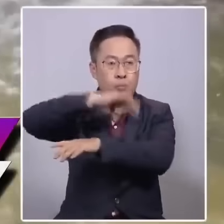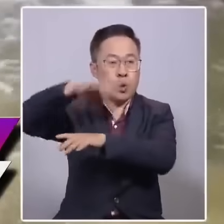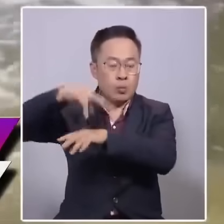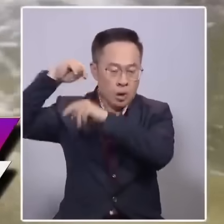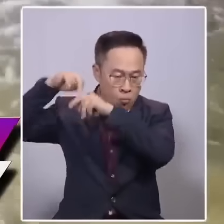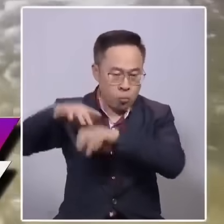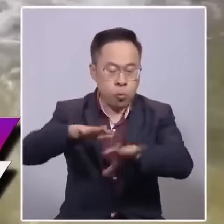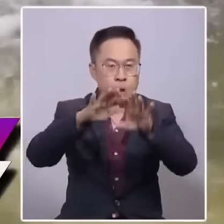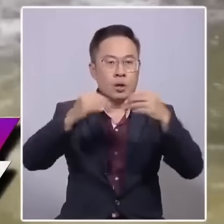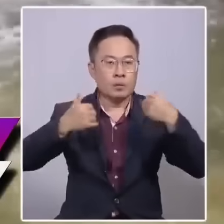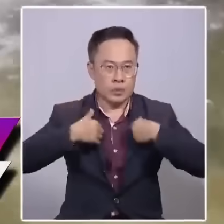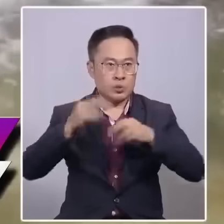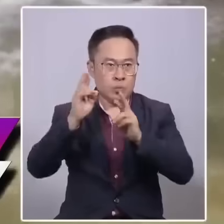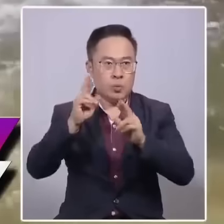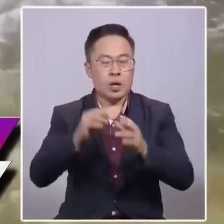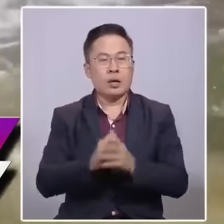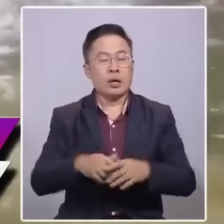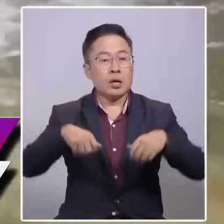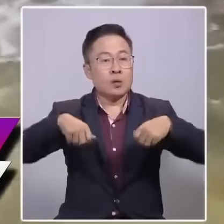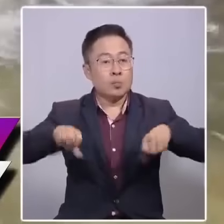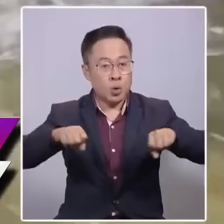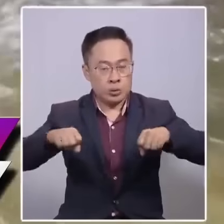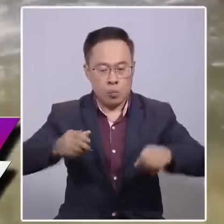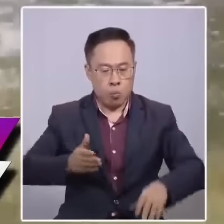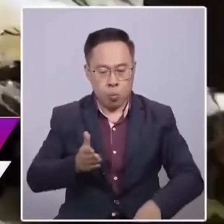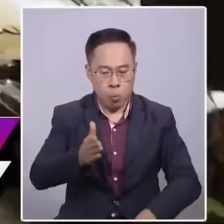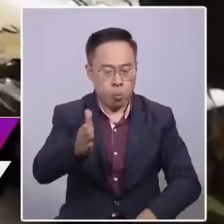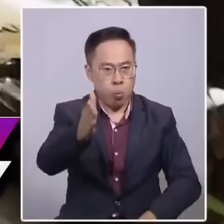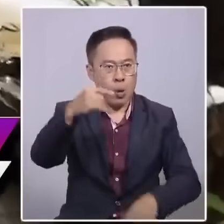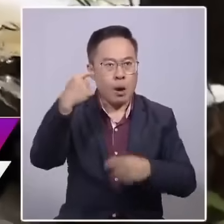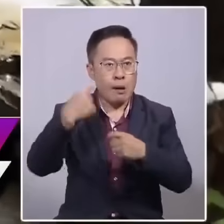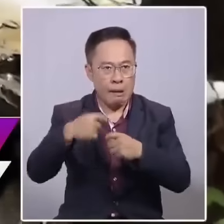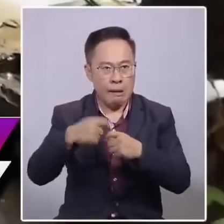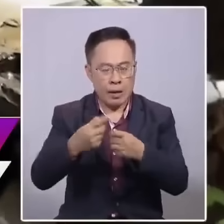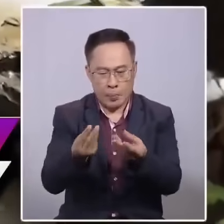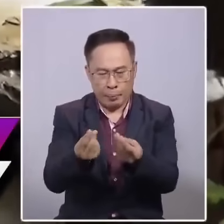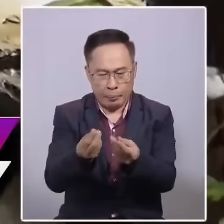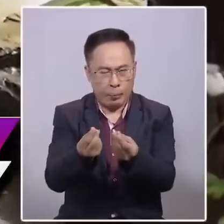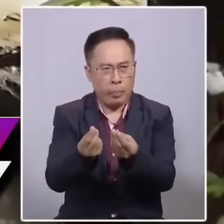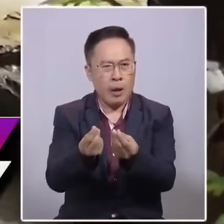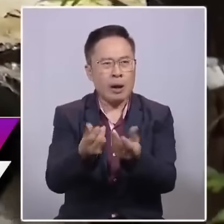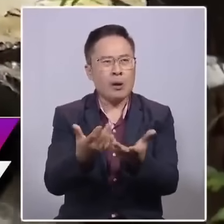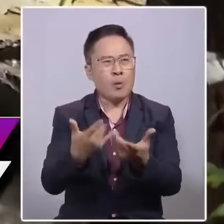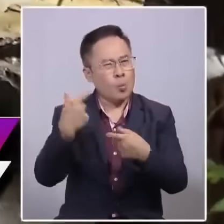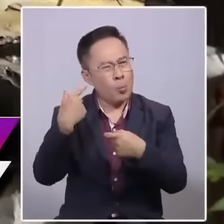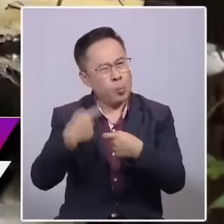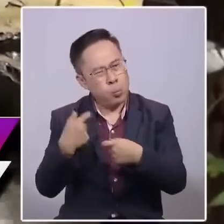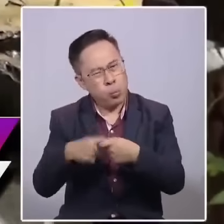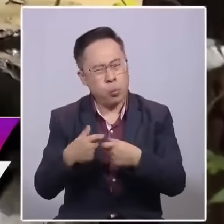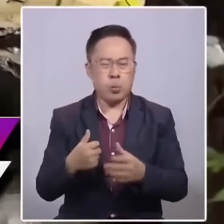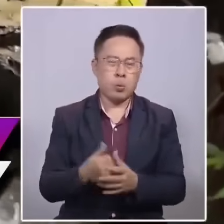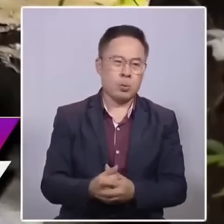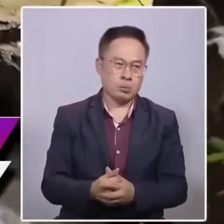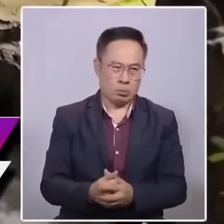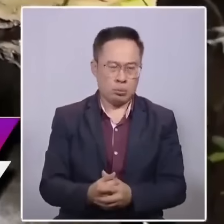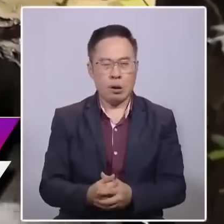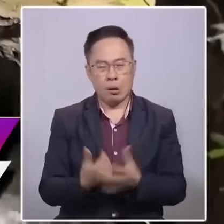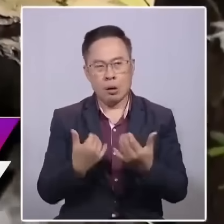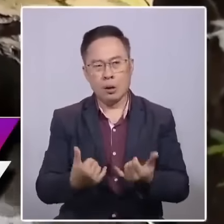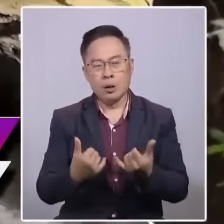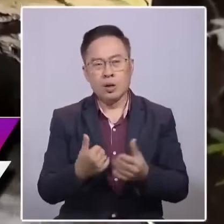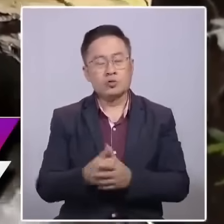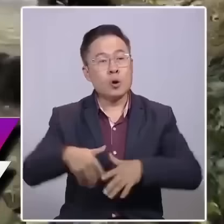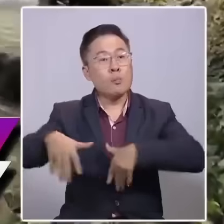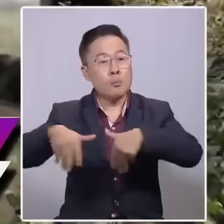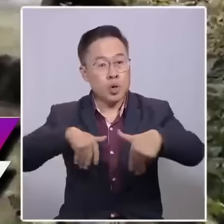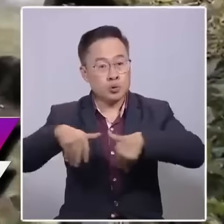ตกหนักประกอบกับทางรถและทางเดินเท้าบนเทือกเขาเป็นโคลนครับทำให้ค่อนข้างยากต่อการเดินทางด้วยขณะที่มี